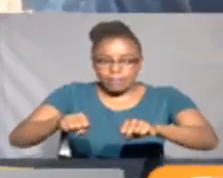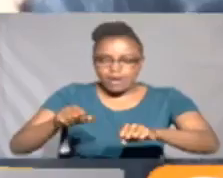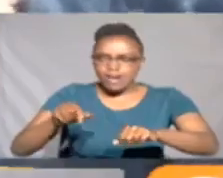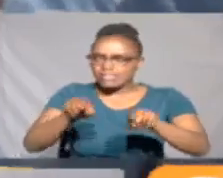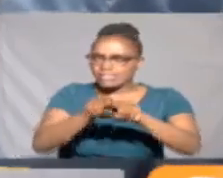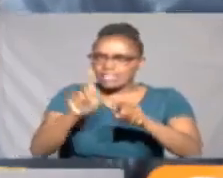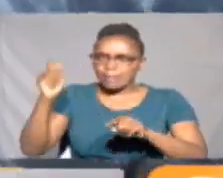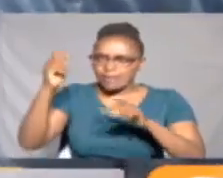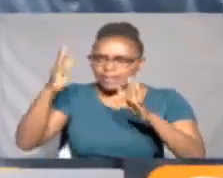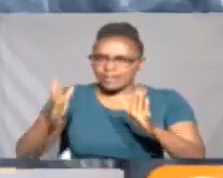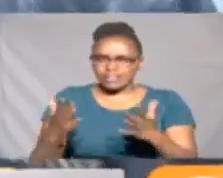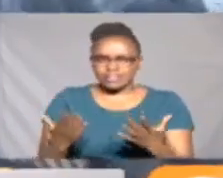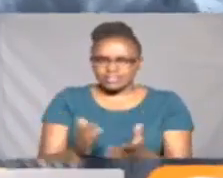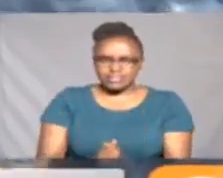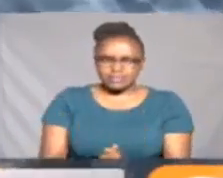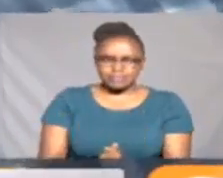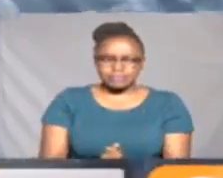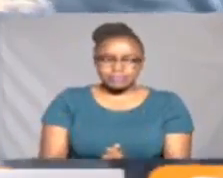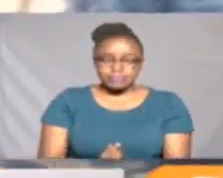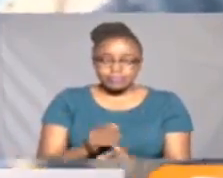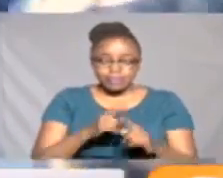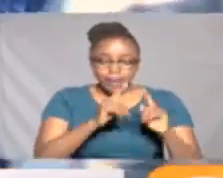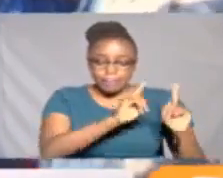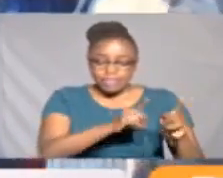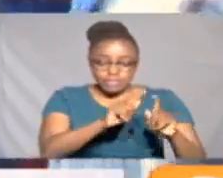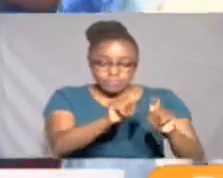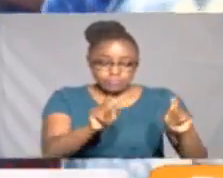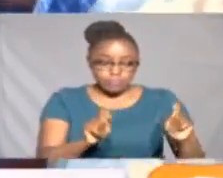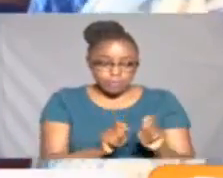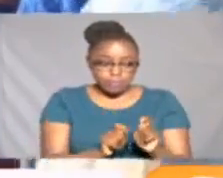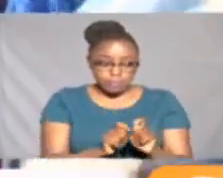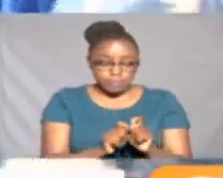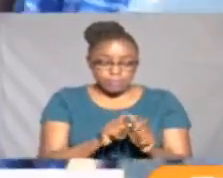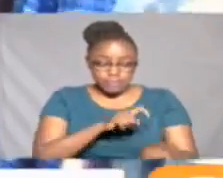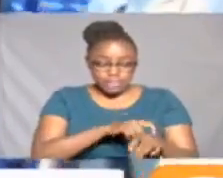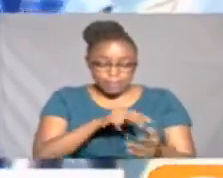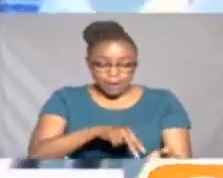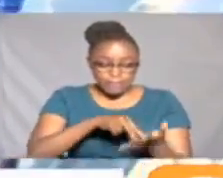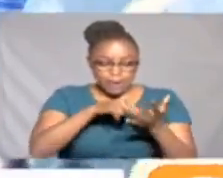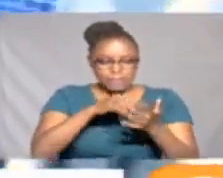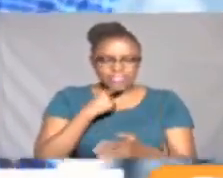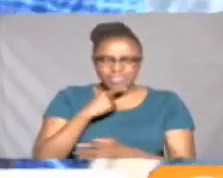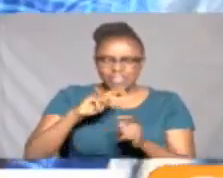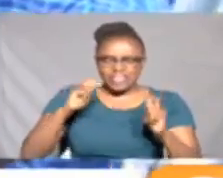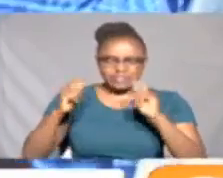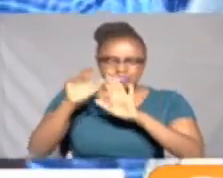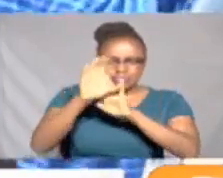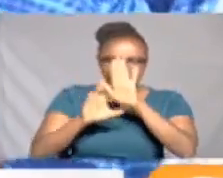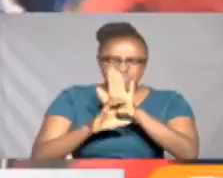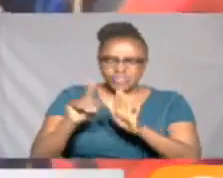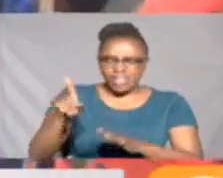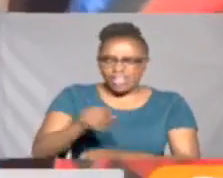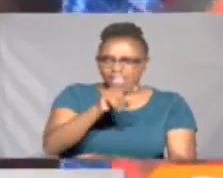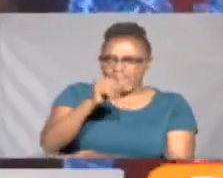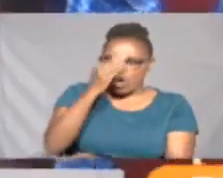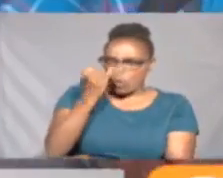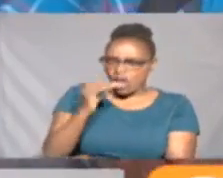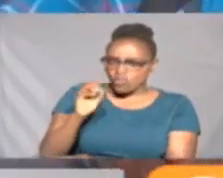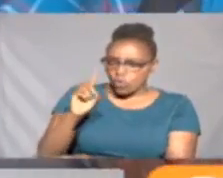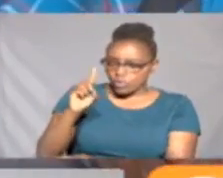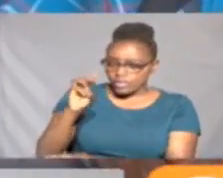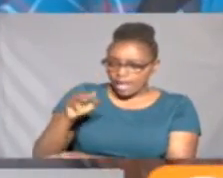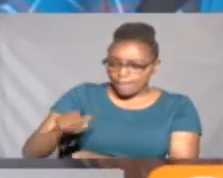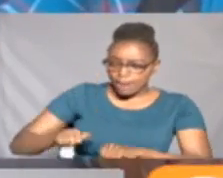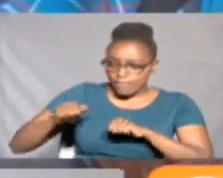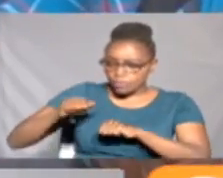Kenya. When the Tangatanga team took to the podium, they rubbished the referendum calls, accusing ODM boss